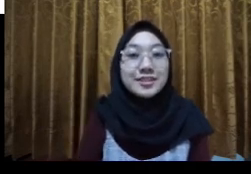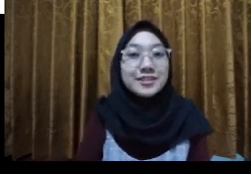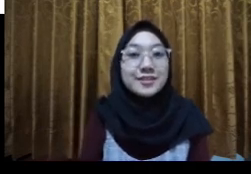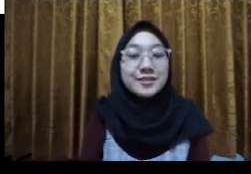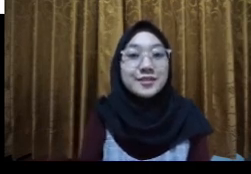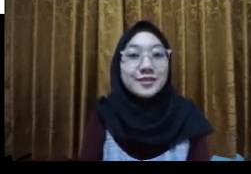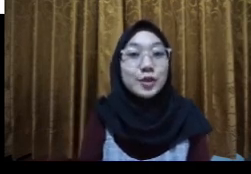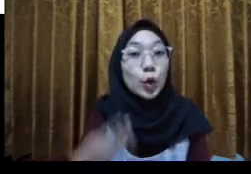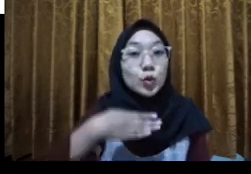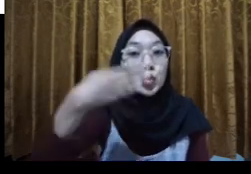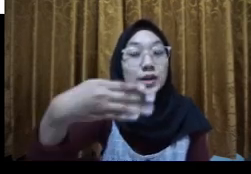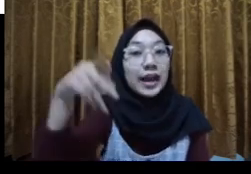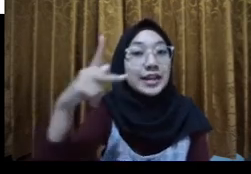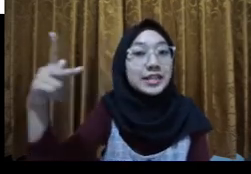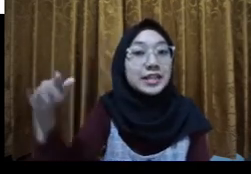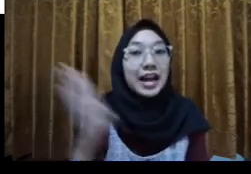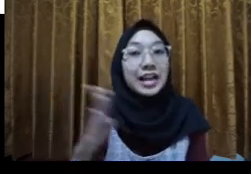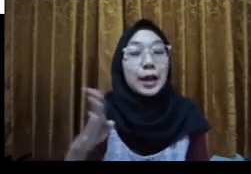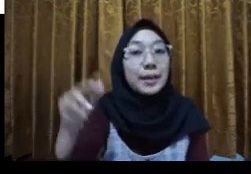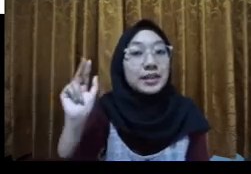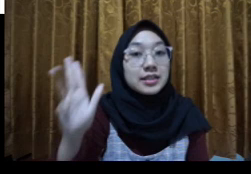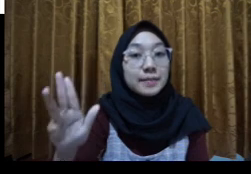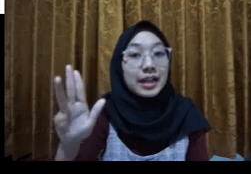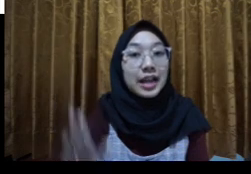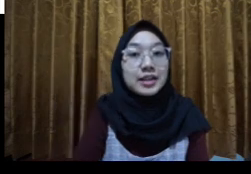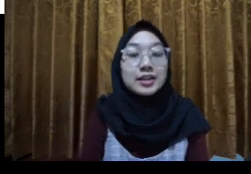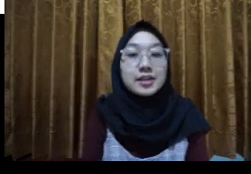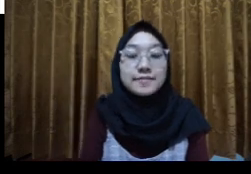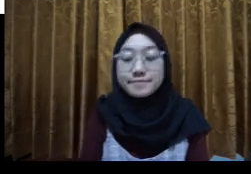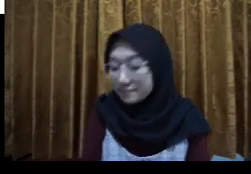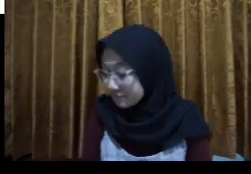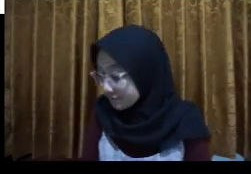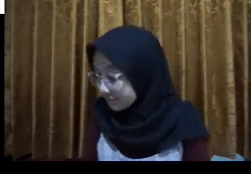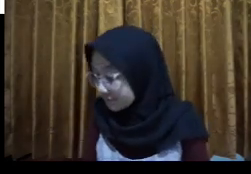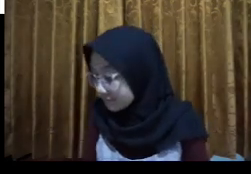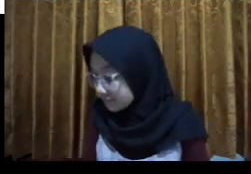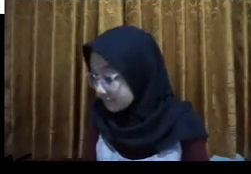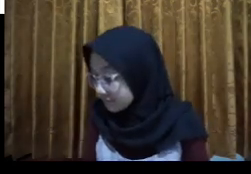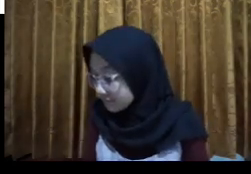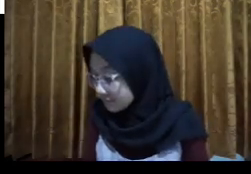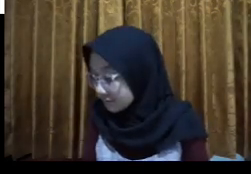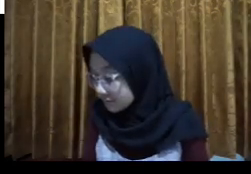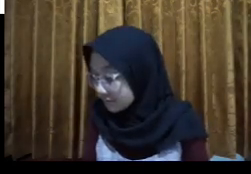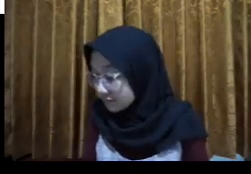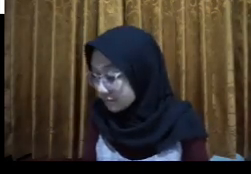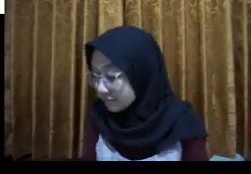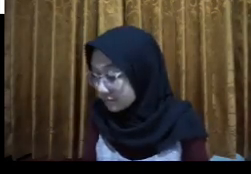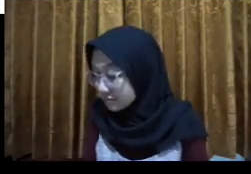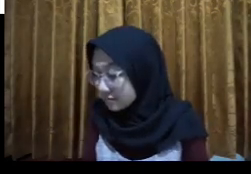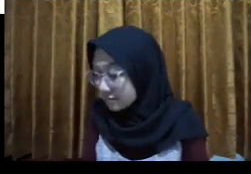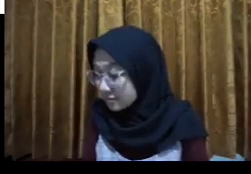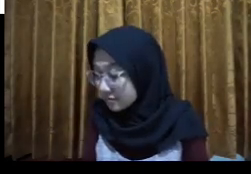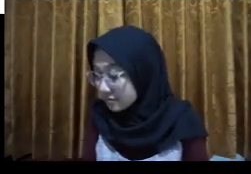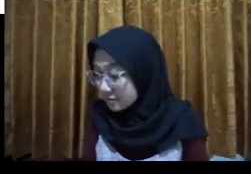Jakarta Undercover. Nah, sudah sampai di halaman 9. Mari kita mulai dari Jakarta Utara dulu. Selama ini banyak